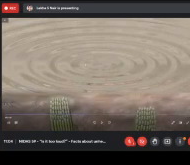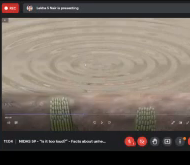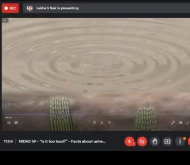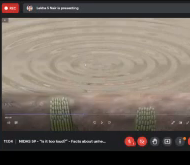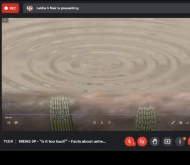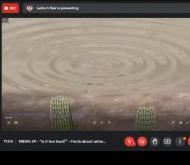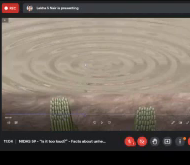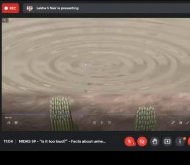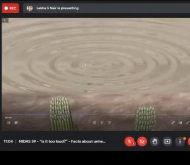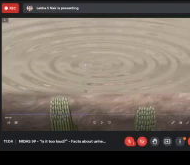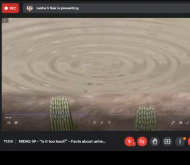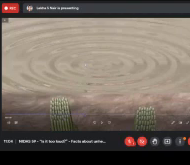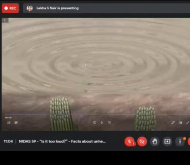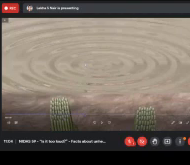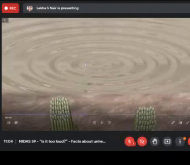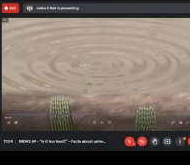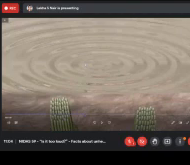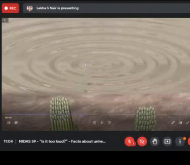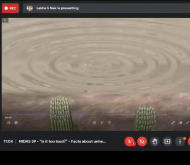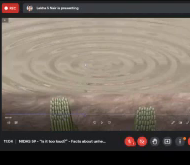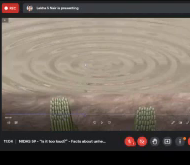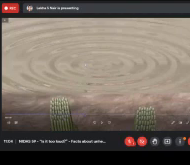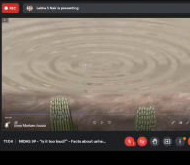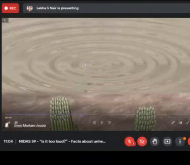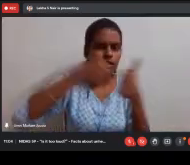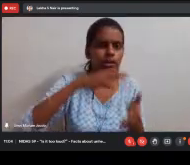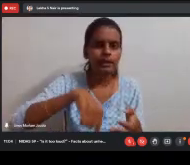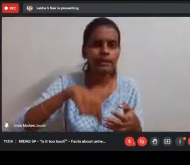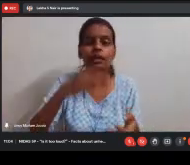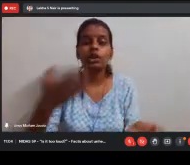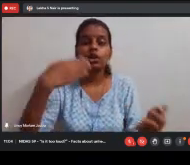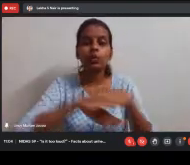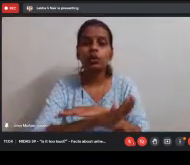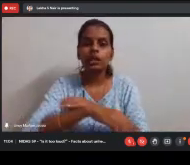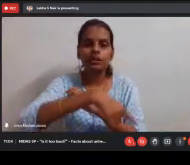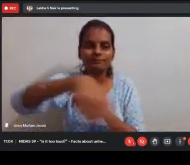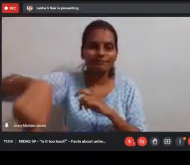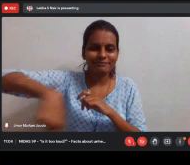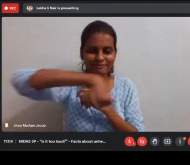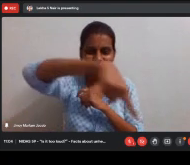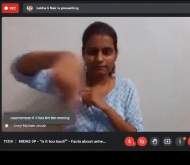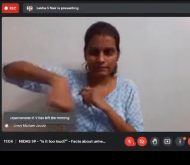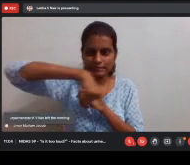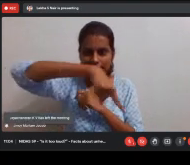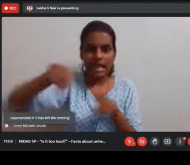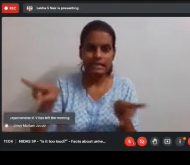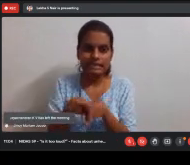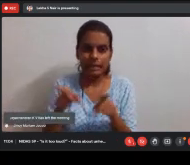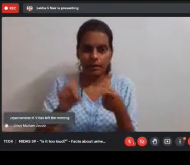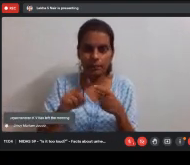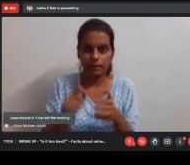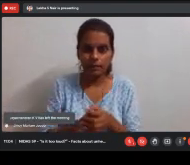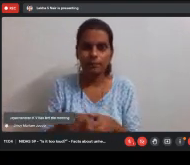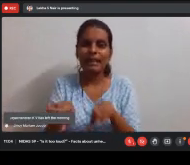വഴി കോക്ലിയയ്ക്ക് അകത്ത് ശബ്ദം എത്തുമ്പോൾ ഇവിടെ ഇപ്പൊ കാണിച്ചിരിക്കുന്ന വെള്ളമാണ് അല്ലെ, കോക്ലിയയ്ക്ക് അകത്ത് വെള്ളം, അതൊരു ഫ്ലൂയിഡ് ഫീൽഡ്, അതായത്